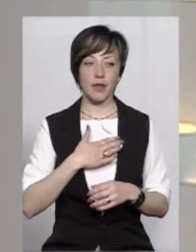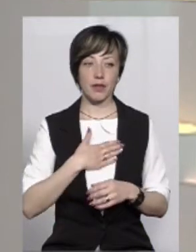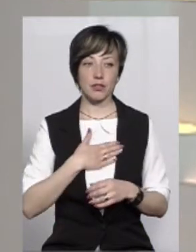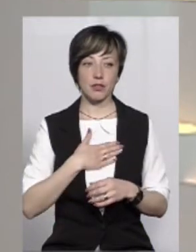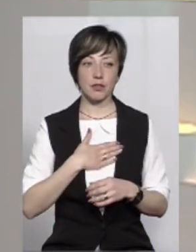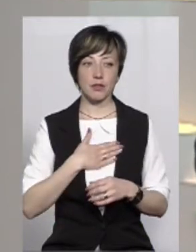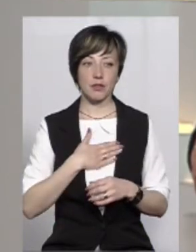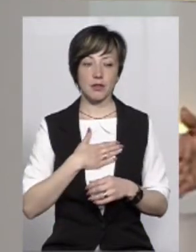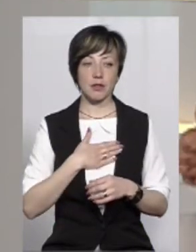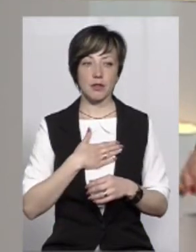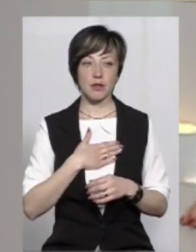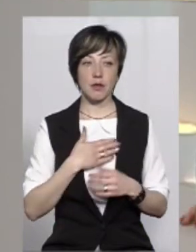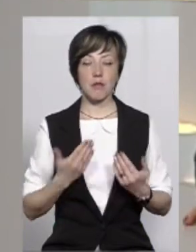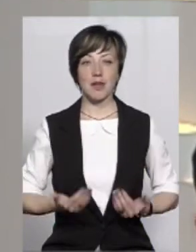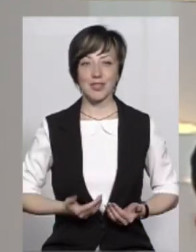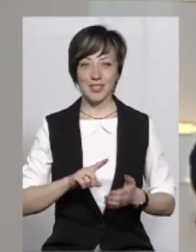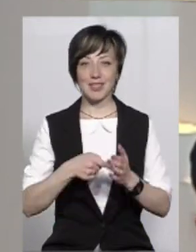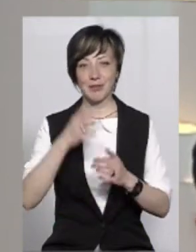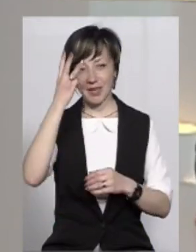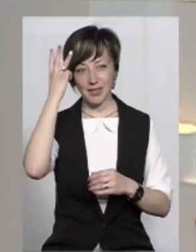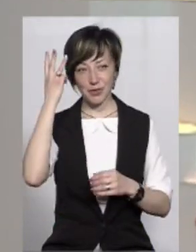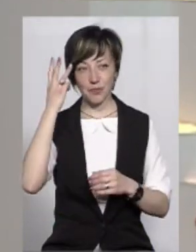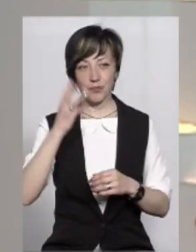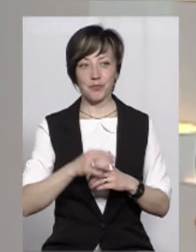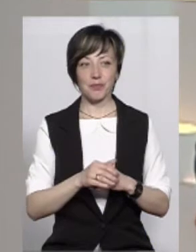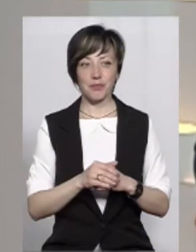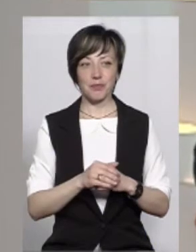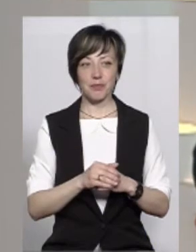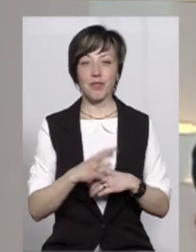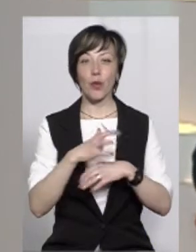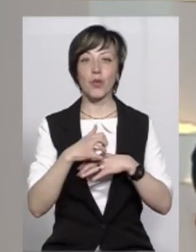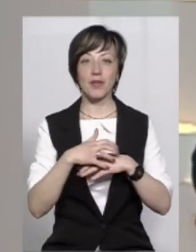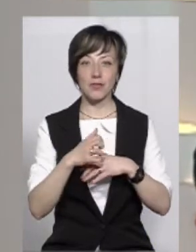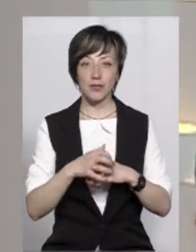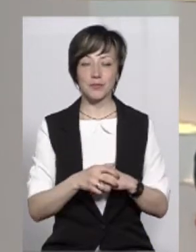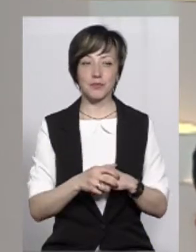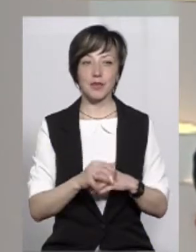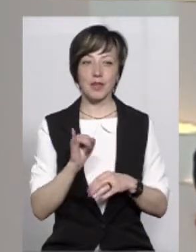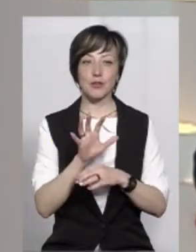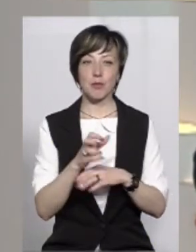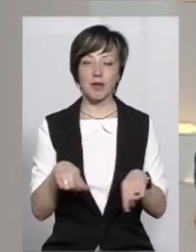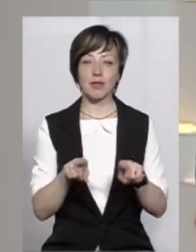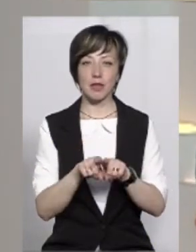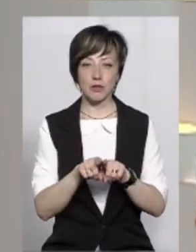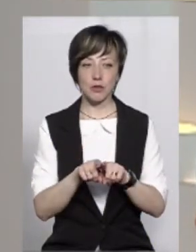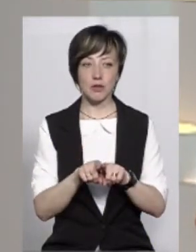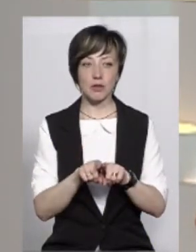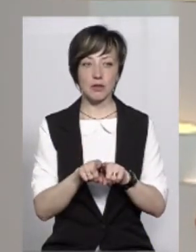наших теж мешканців Хмельницького, котів, ну і собак, зрештою.